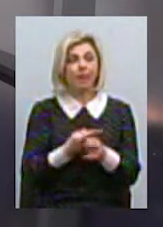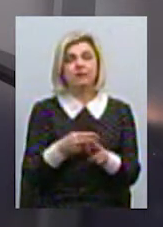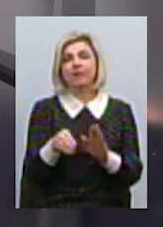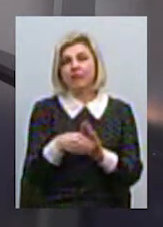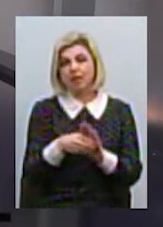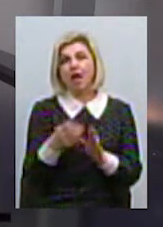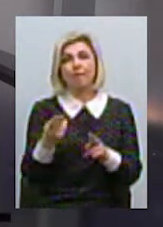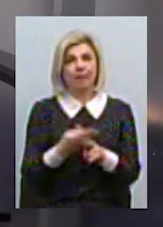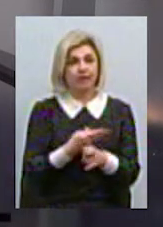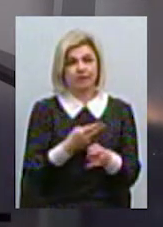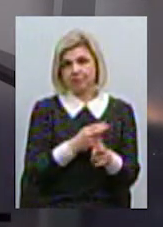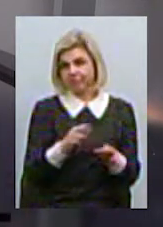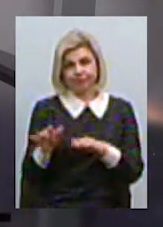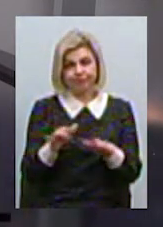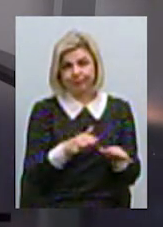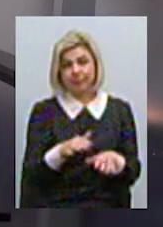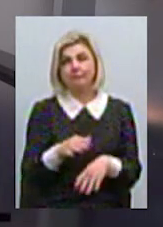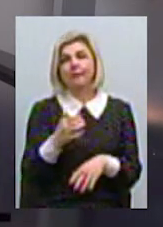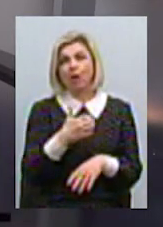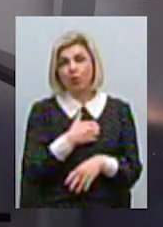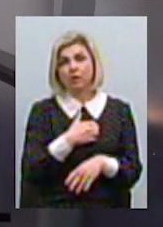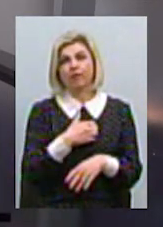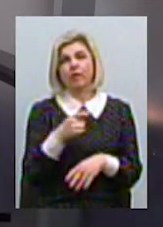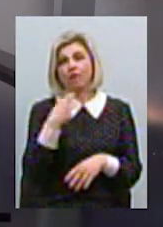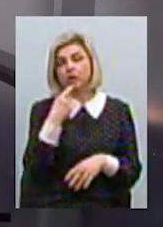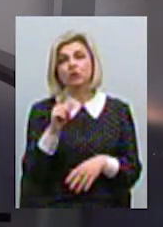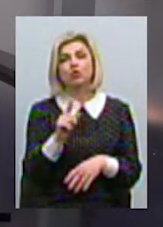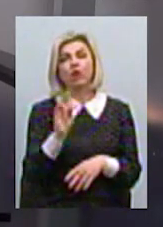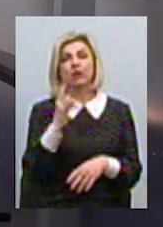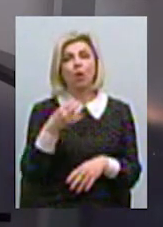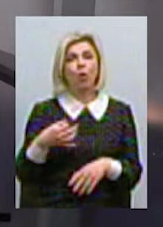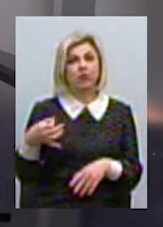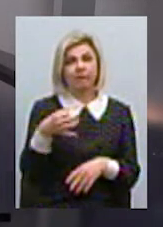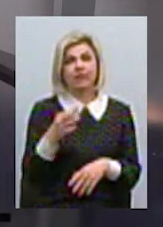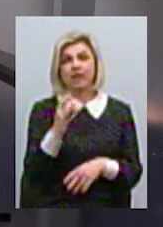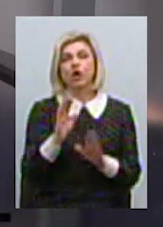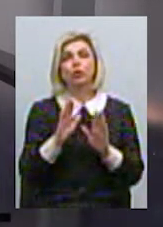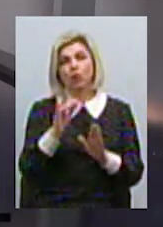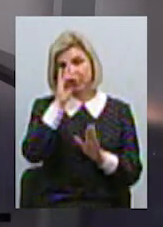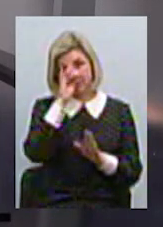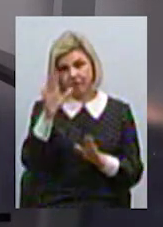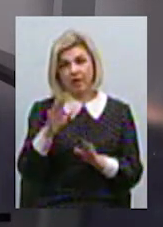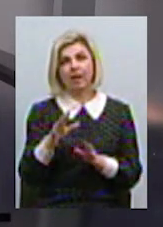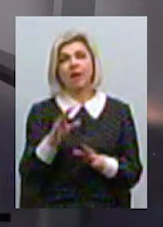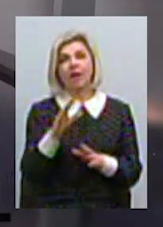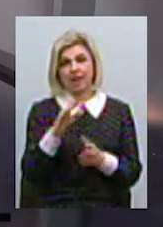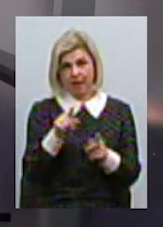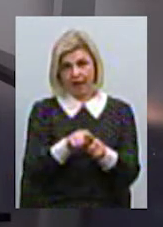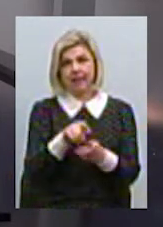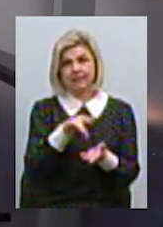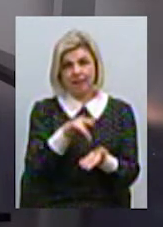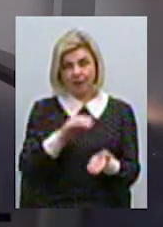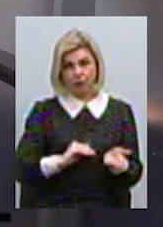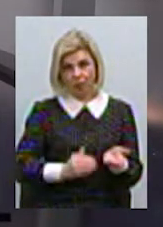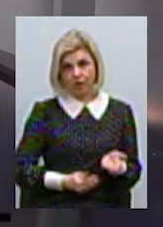без демократії. Мені ще, знаєте, хотілося б додати, що Миколаївщина не тільки славиться наявністю Open Space, ми ще в цьому році